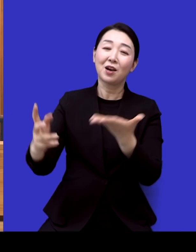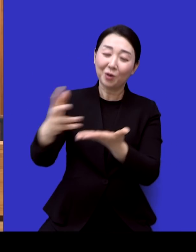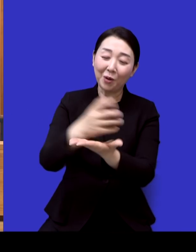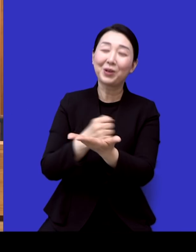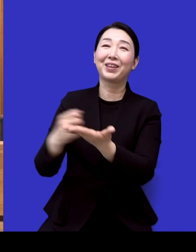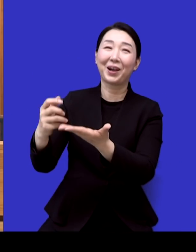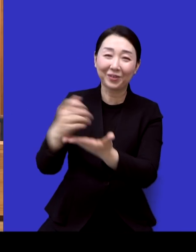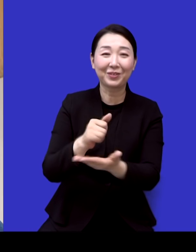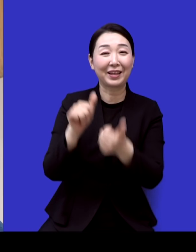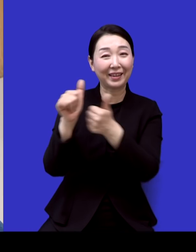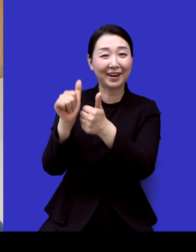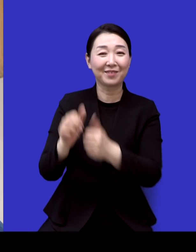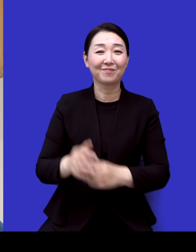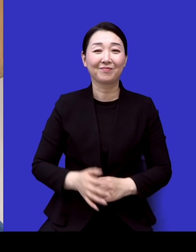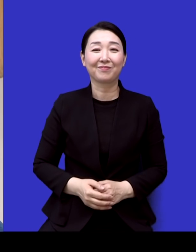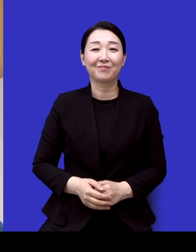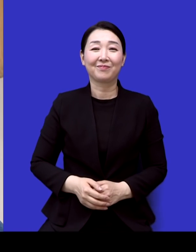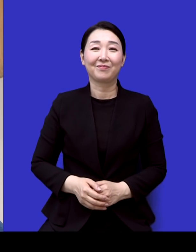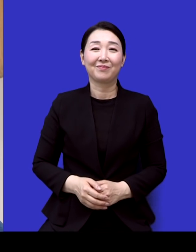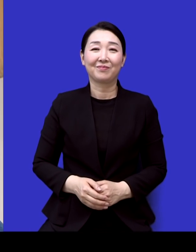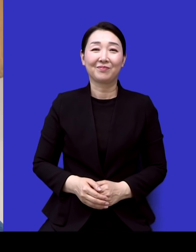거두리로다.